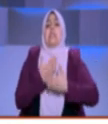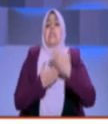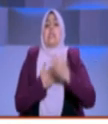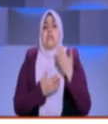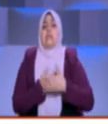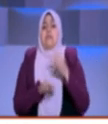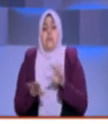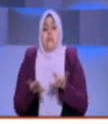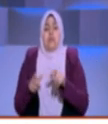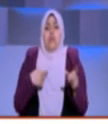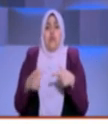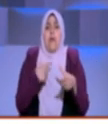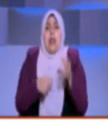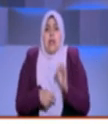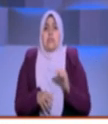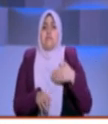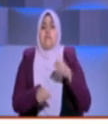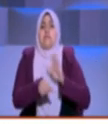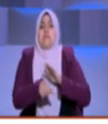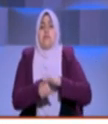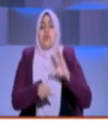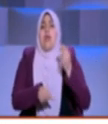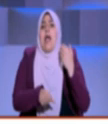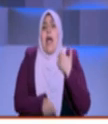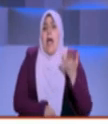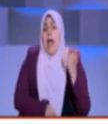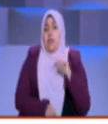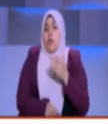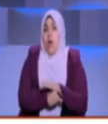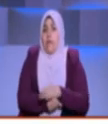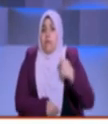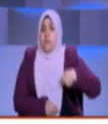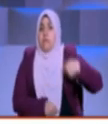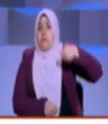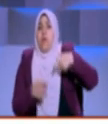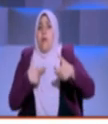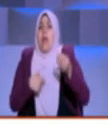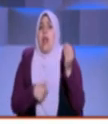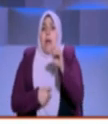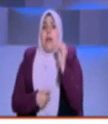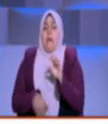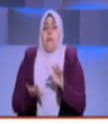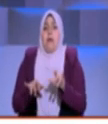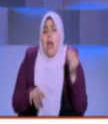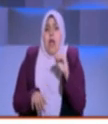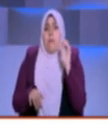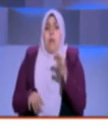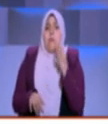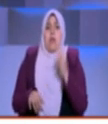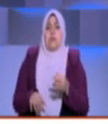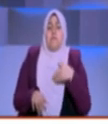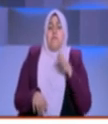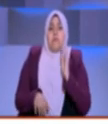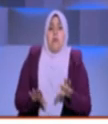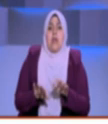على أن مع زيادة عدد الوفيات وانخفاض عدد العاملين في السجل المدني لم يتمكن